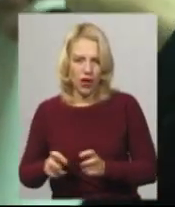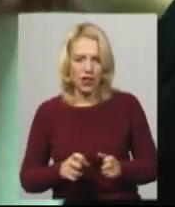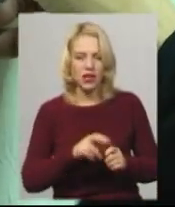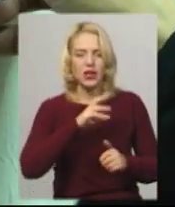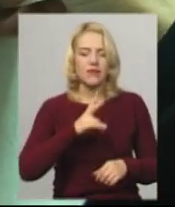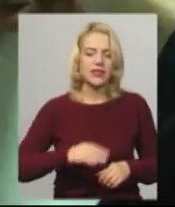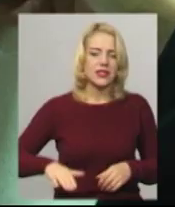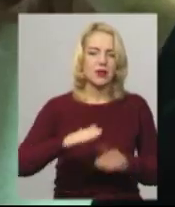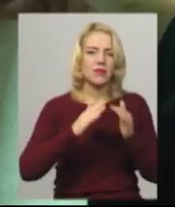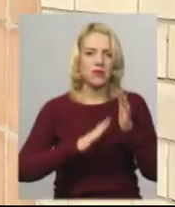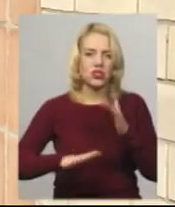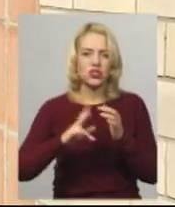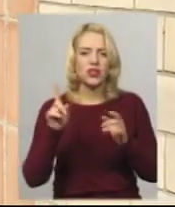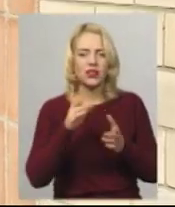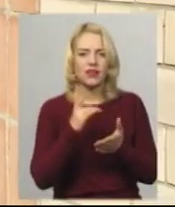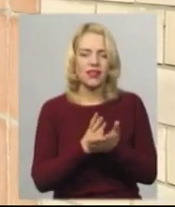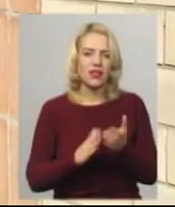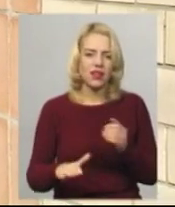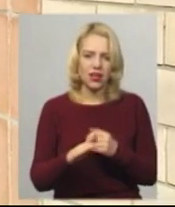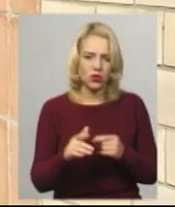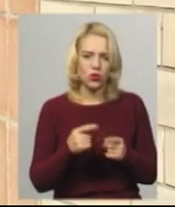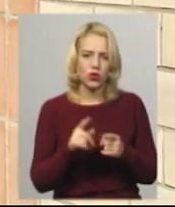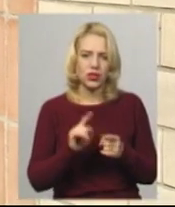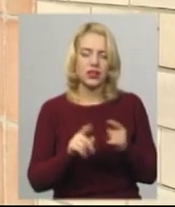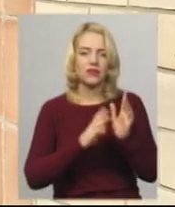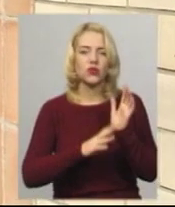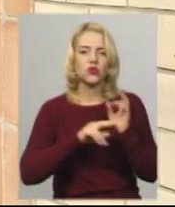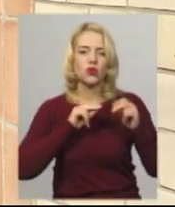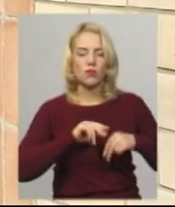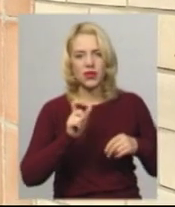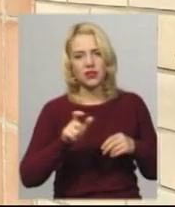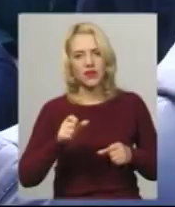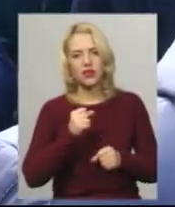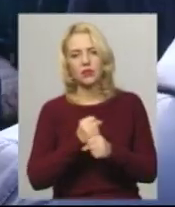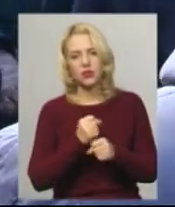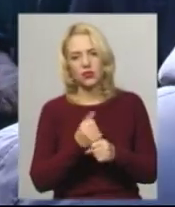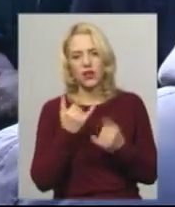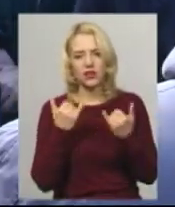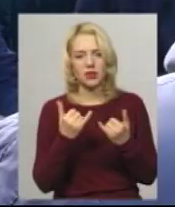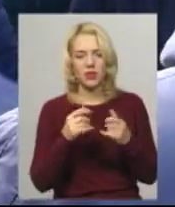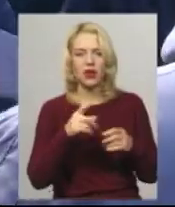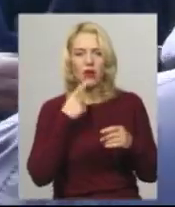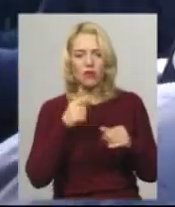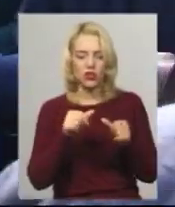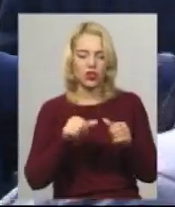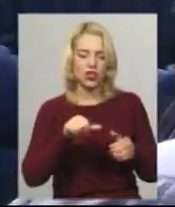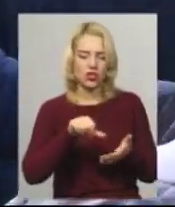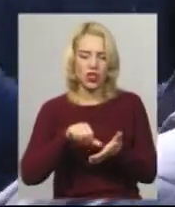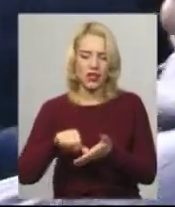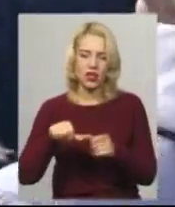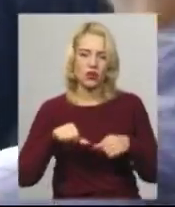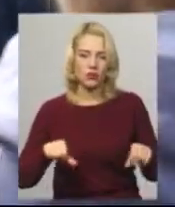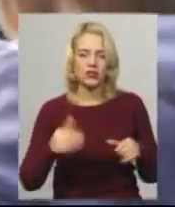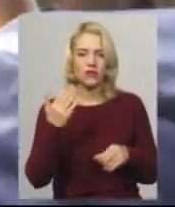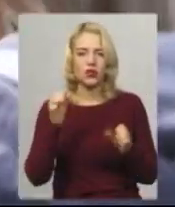території. У теплопостачальної компанії працювали більше 90 працівників. Тепер, каже член комісії по передачі майна Віталі Бико, вони можуть